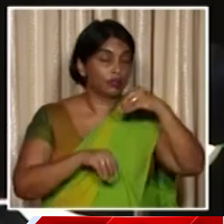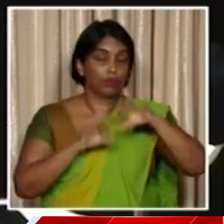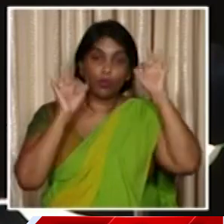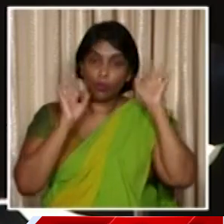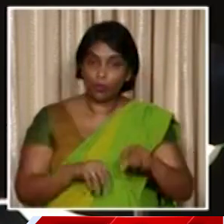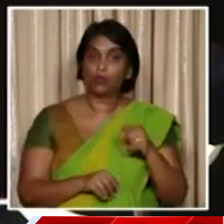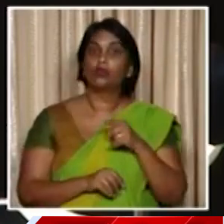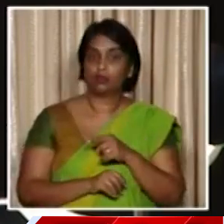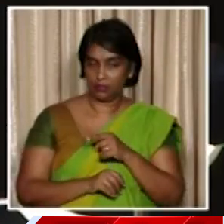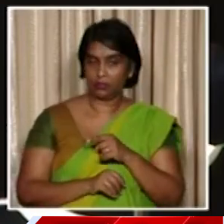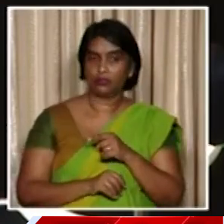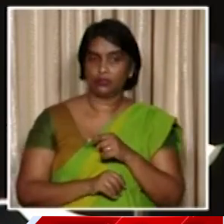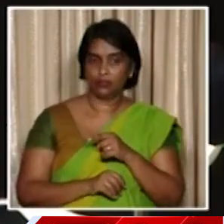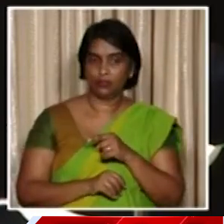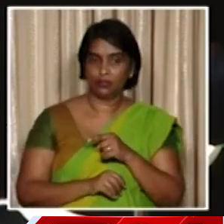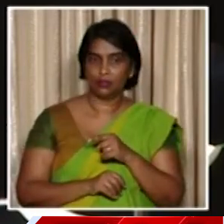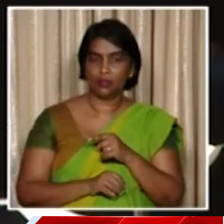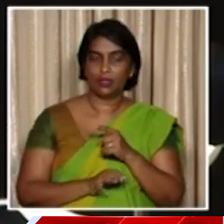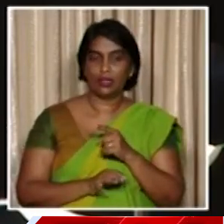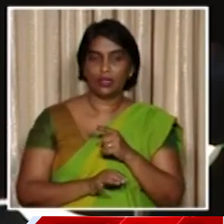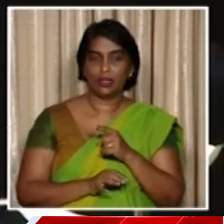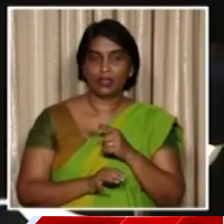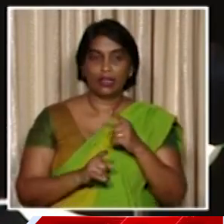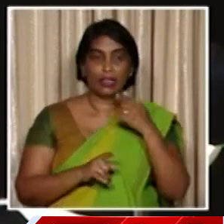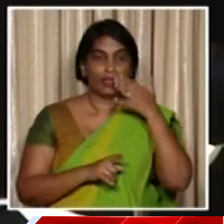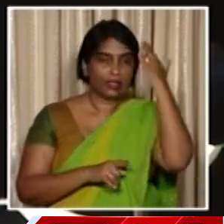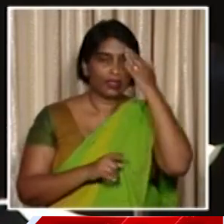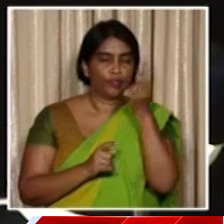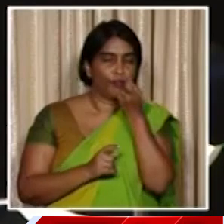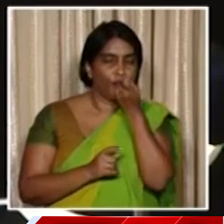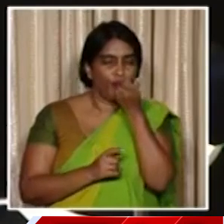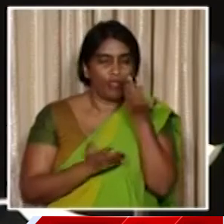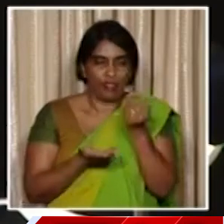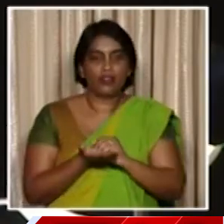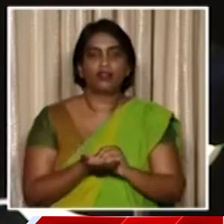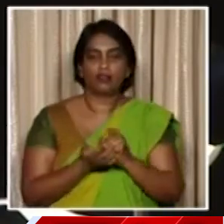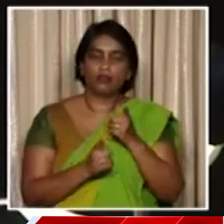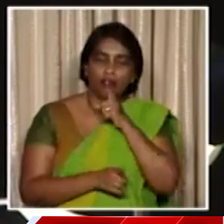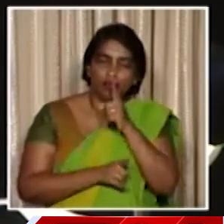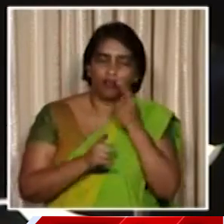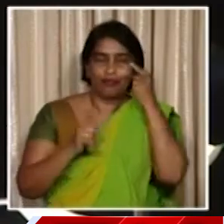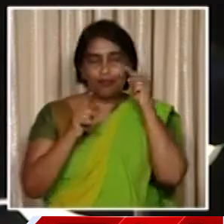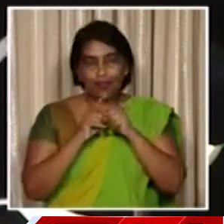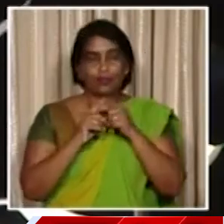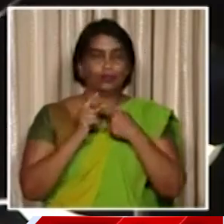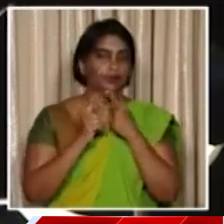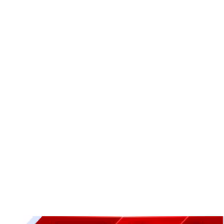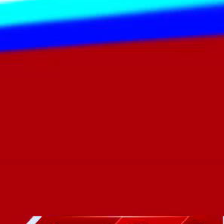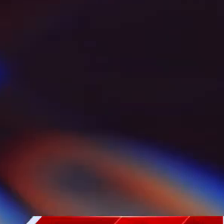අර නේද කෝඳුරු තෙල් හත්පට්ටේකුත් තව චුට්ටක් ඕන වගේ මොකක් කරී ඒක ඉල්ලන දරන උත්සාහයක්